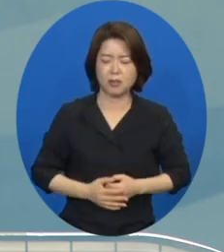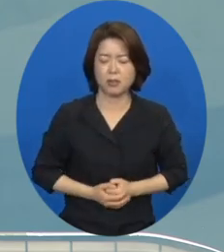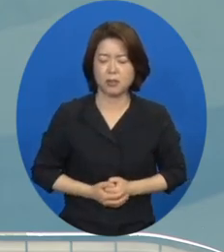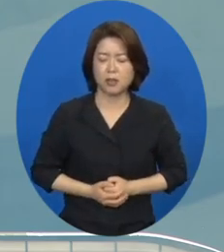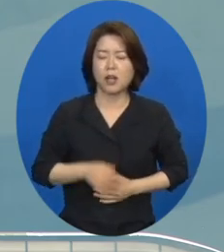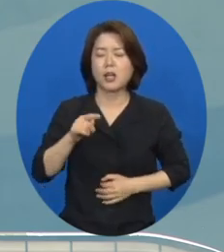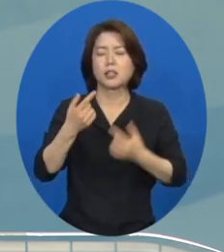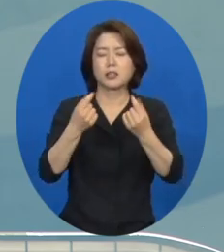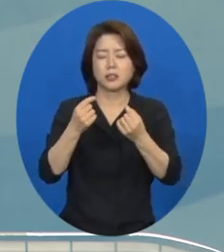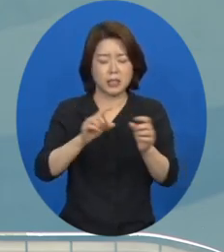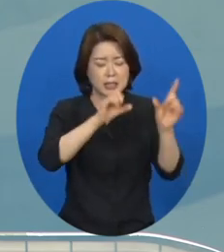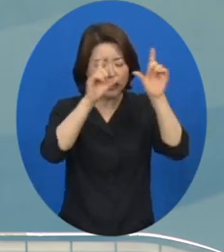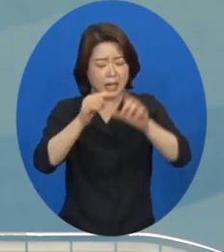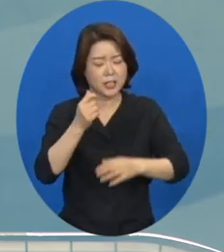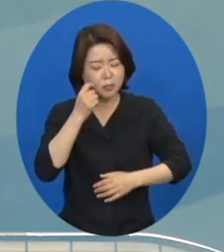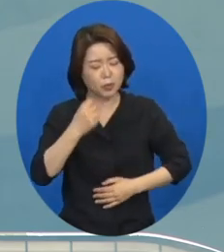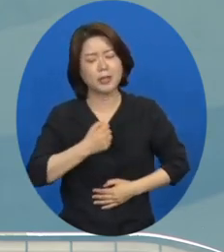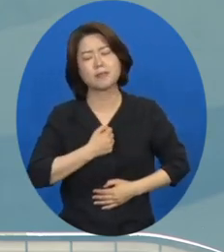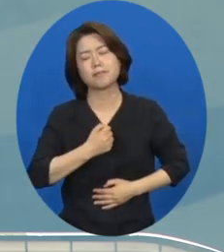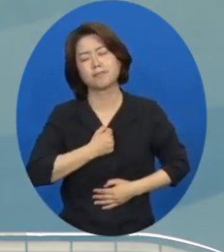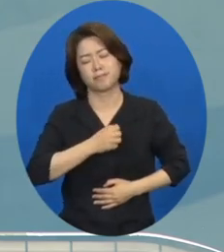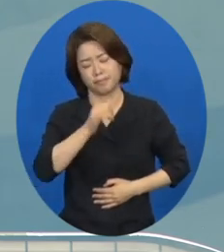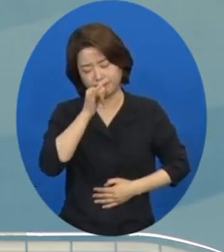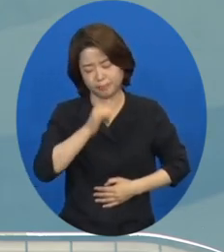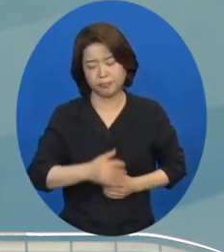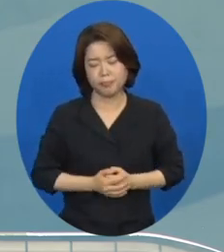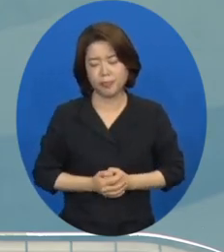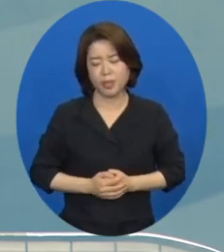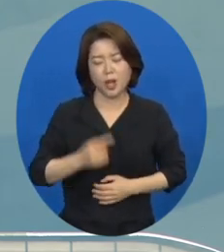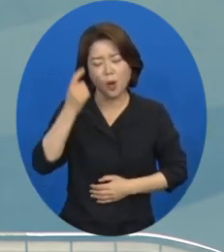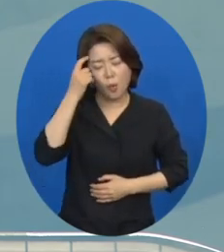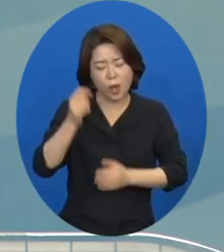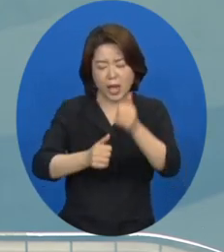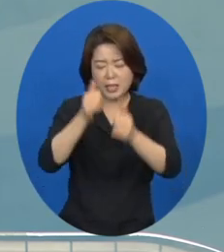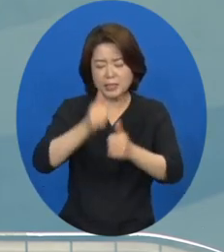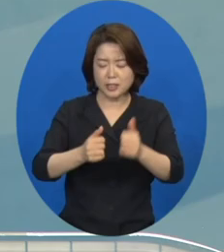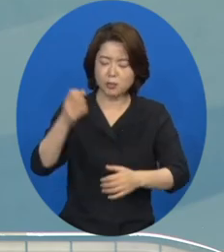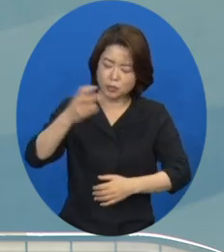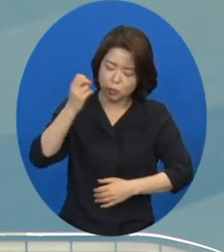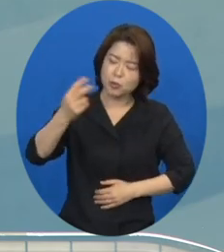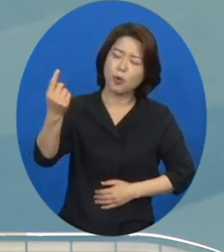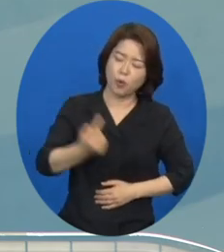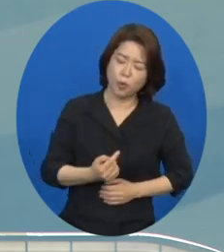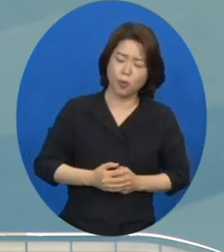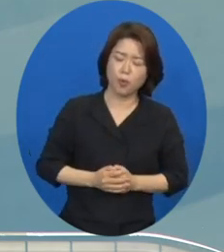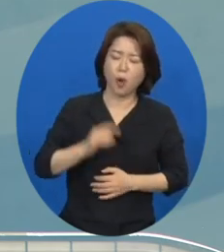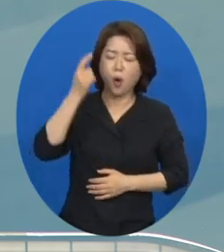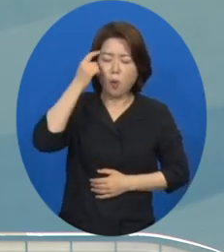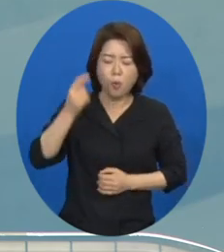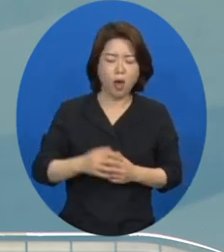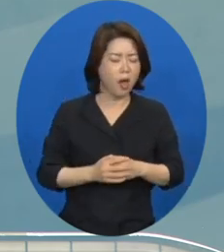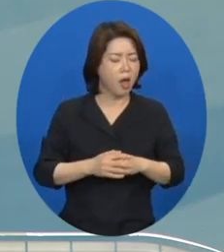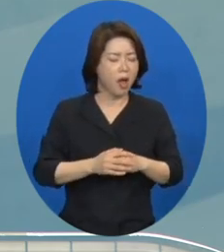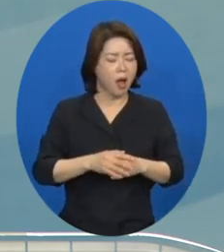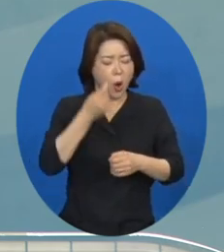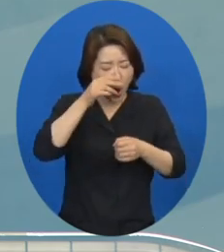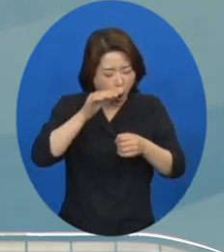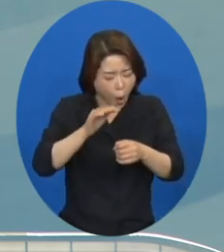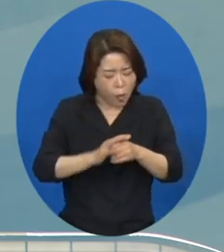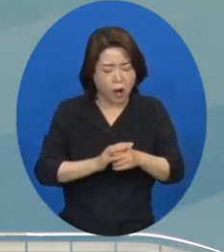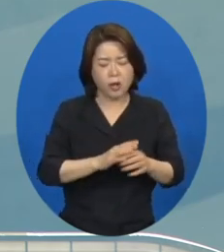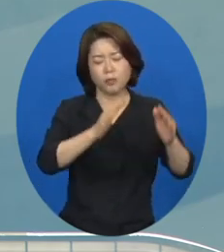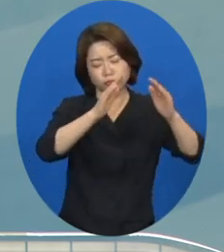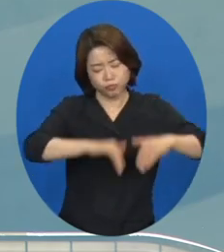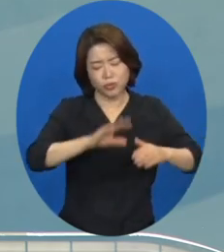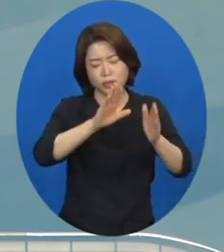그렇게 사라지지 못하는 답답함이 있습니다. 왜 그렇게 시험은 자주 오고 왜 그렇게 어처구니 없이 무너지는 때가 있는지